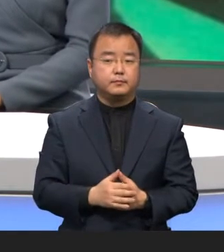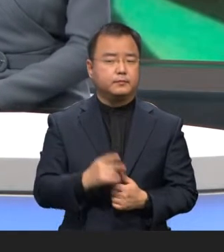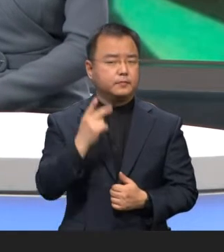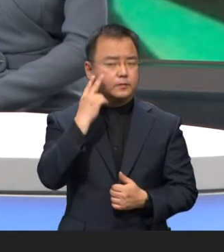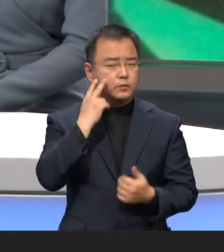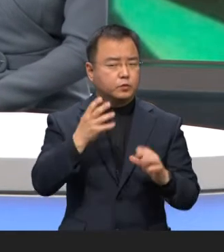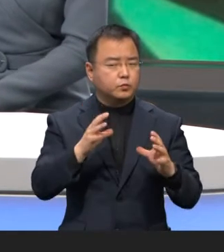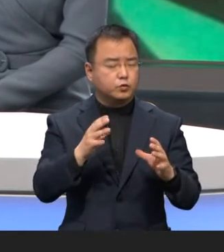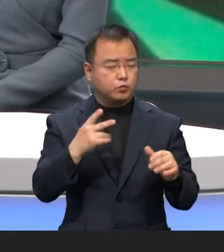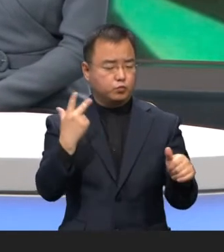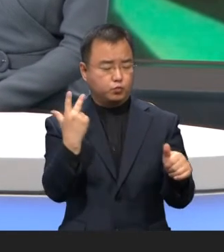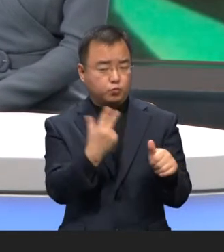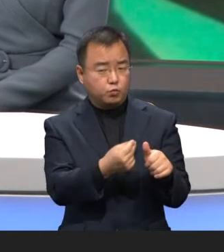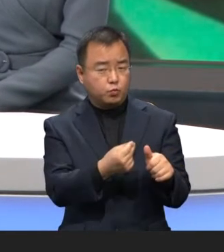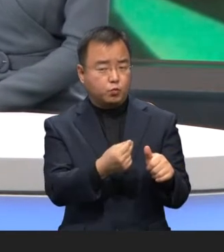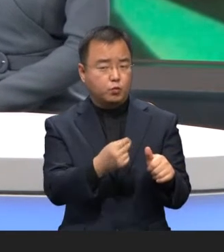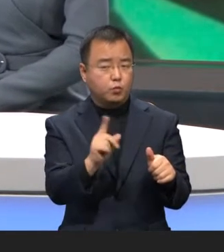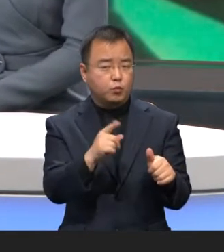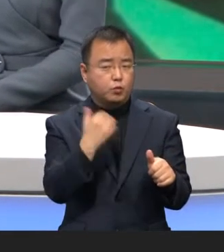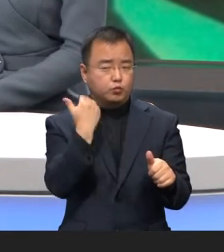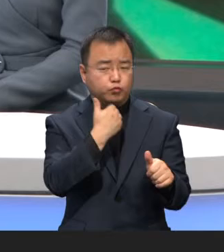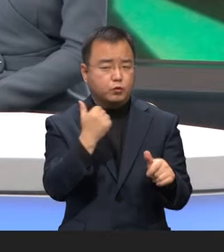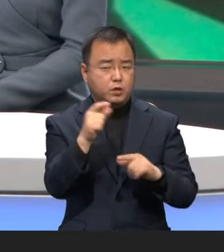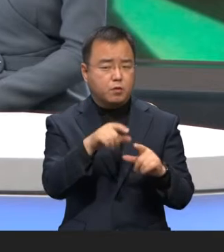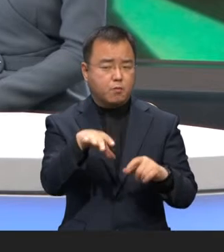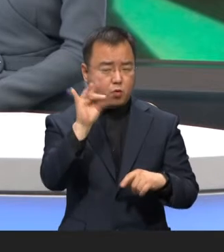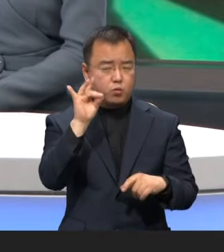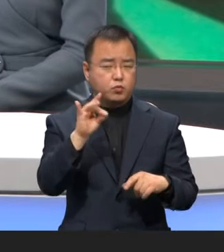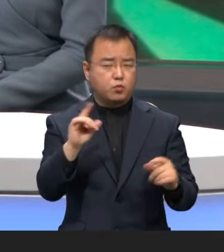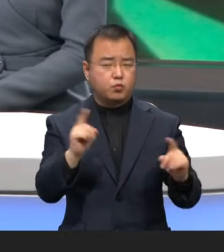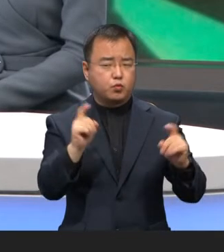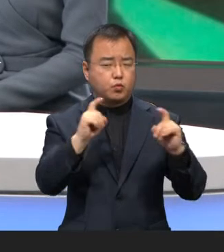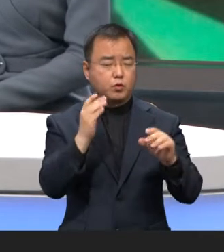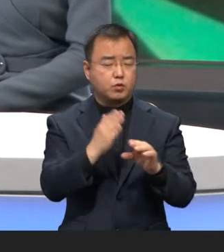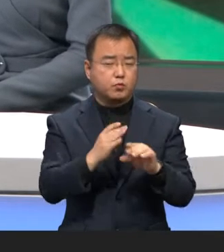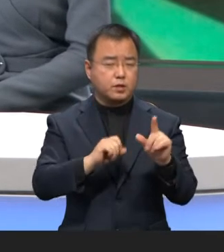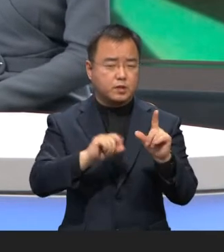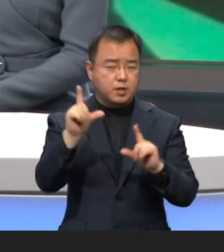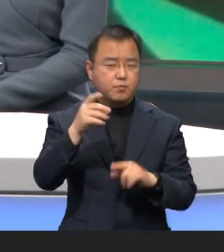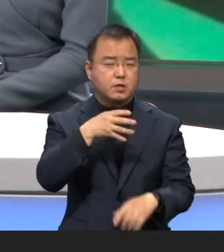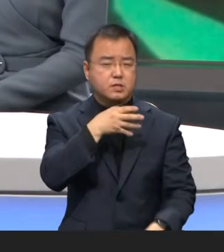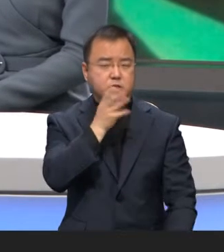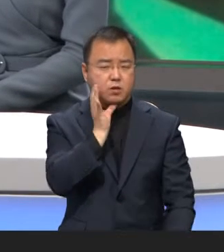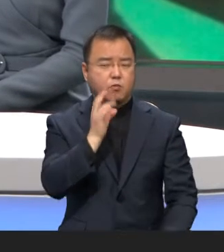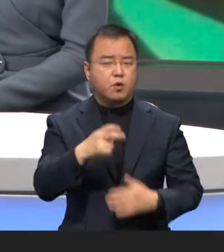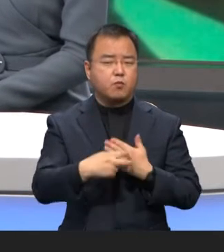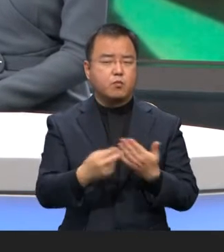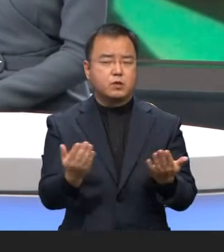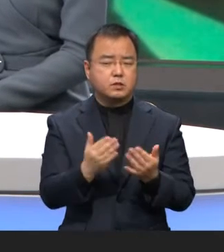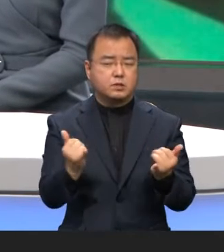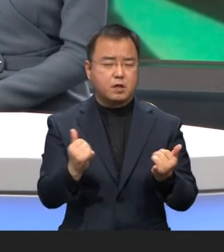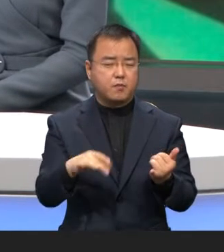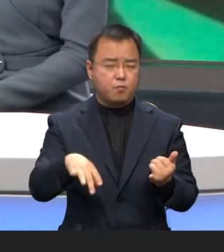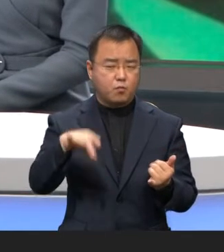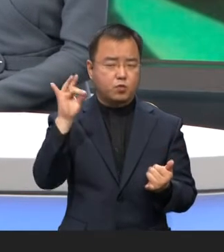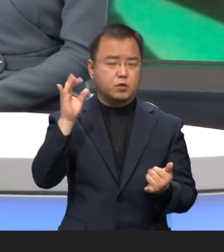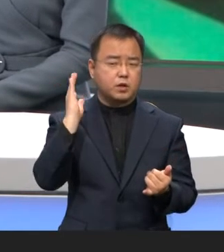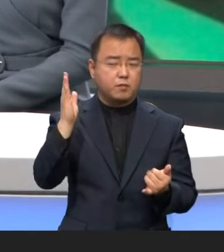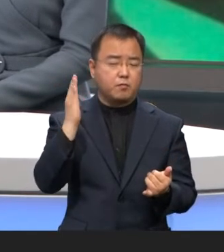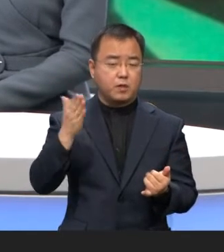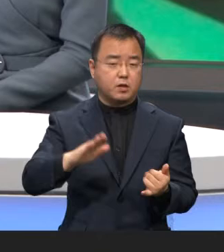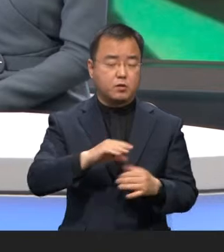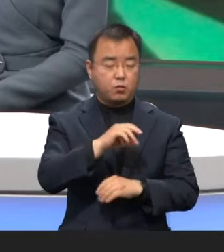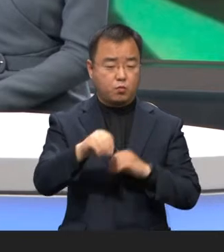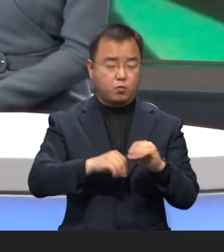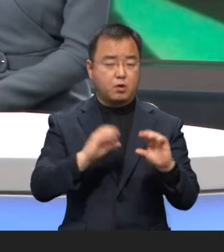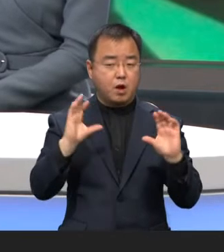미국인데 백신 접종의 우선순위를 놓고 논쟁이 한창이네요. 대부분 뭐 고령자라든가 의료 종사자 먼저라고 했는데 어린